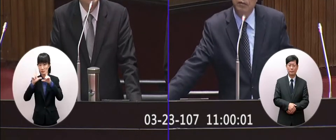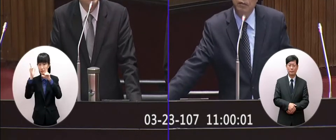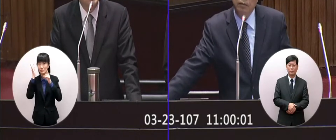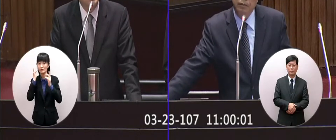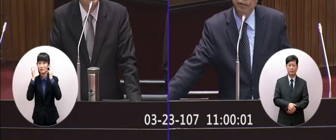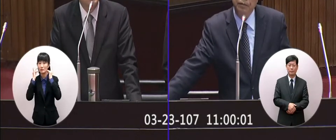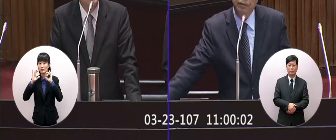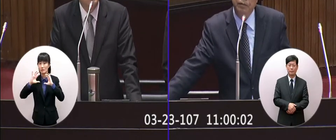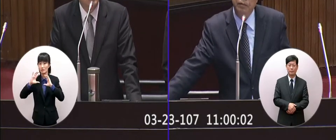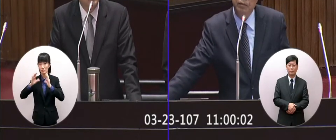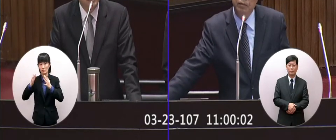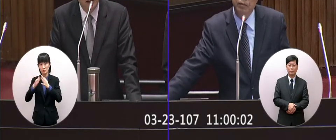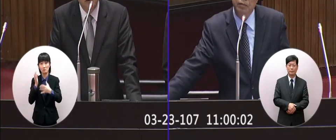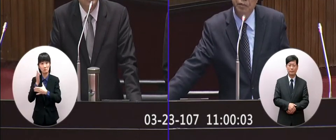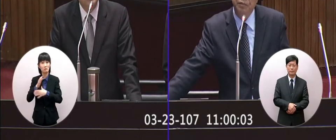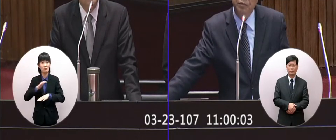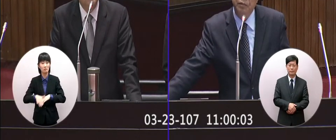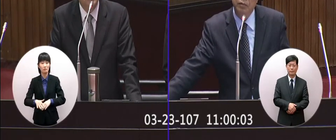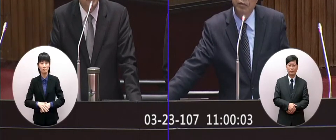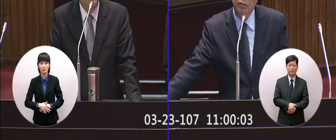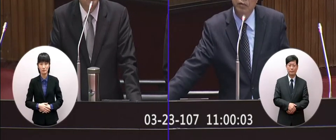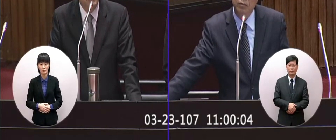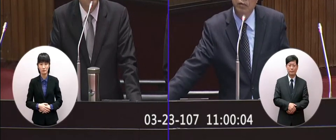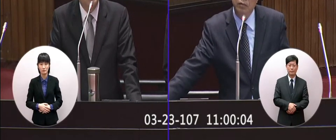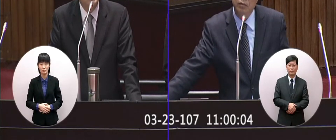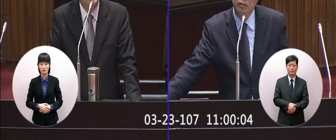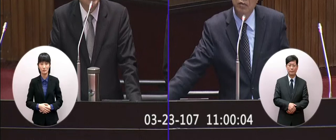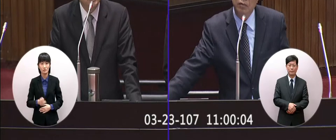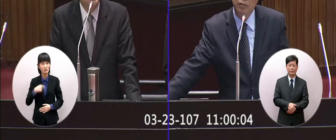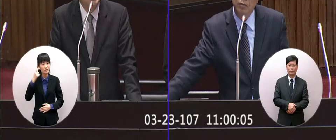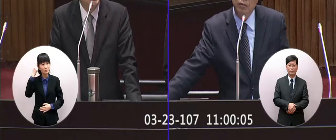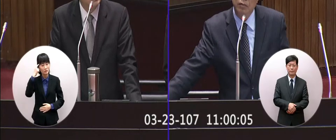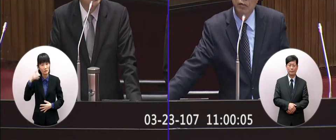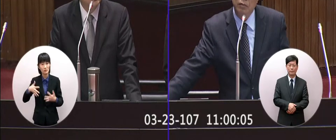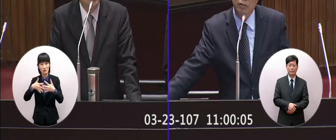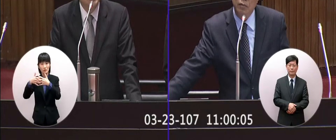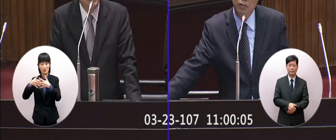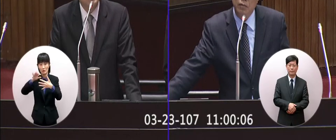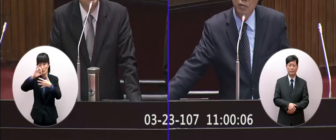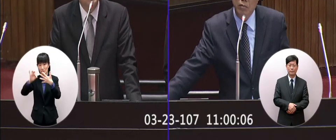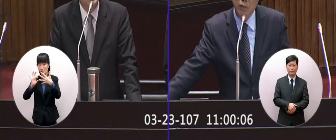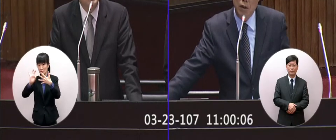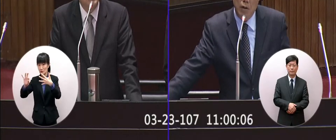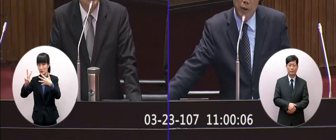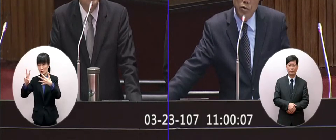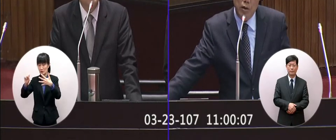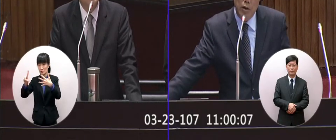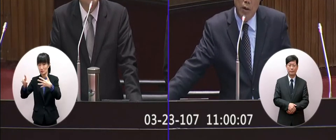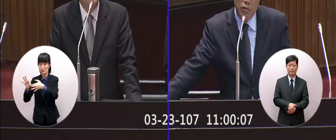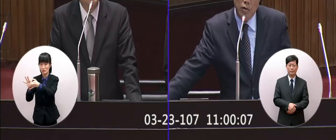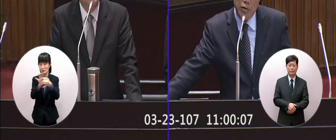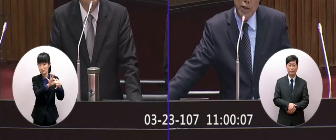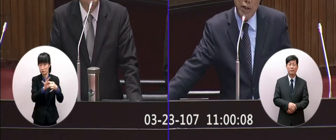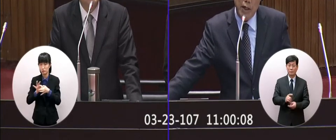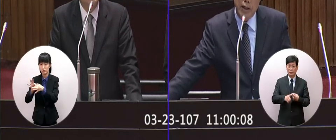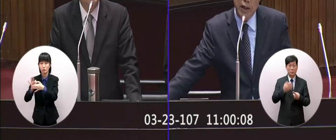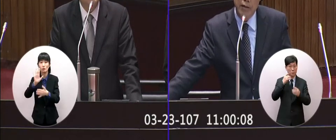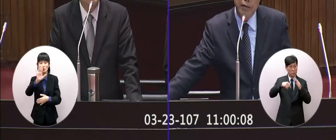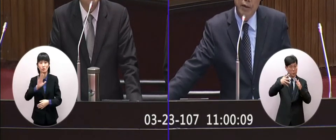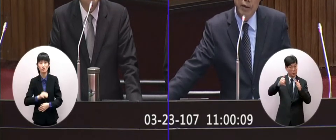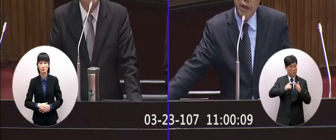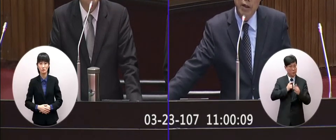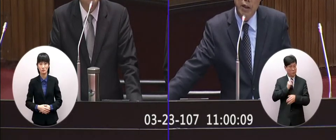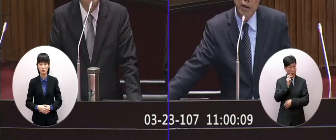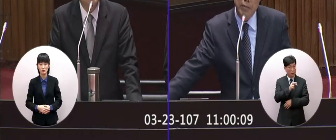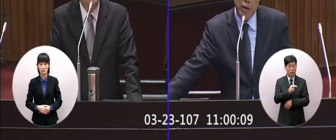直接或间接应该都跟美国的特别301的措施应该是有关系。 没错，如果院长你来